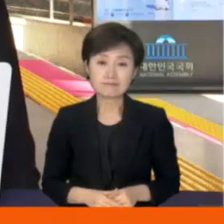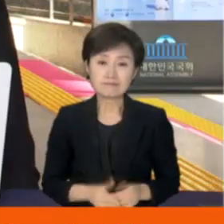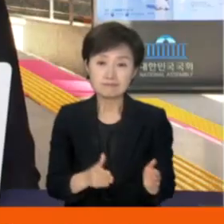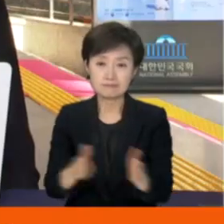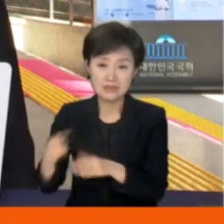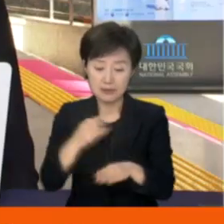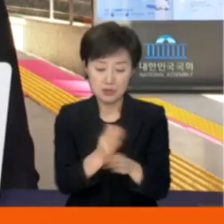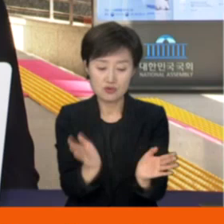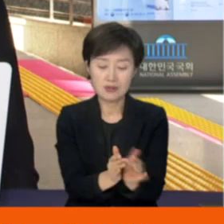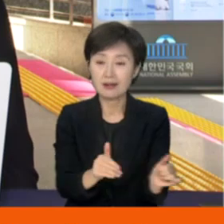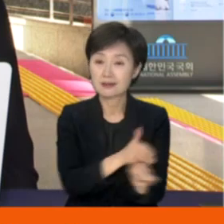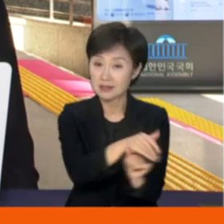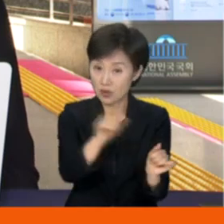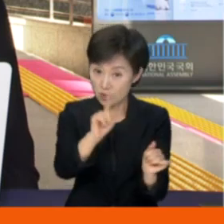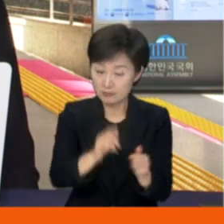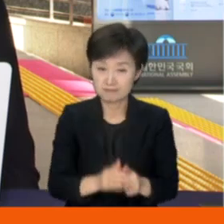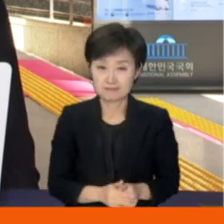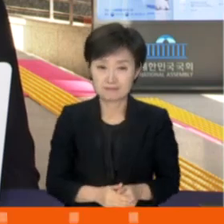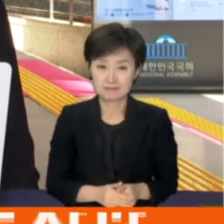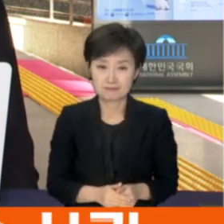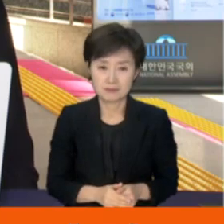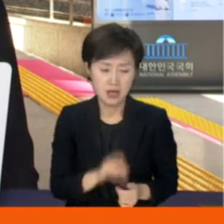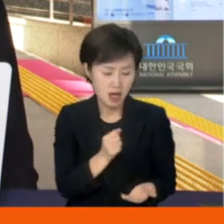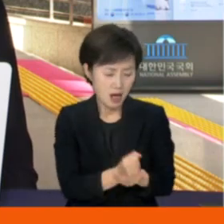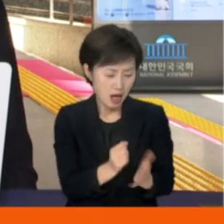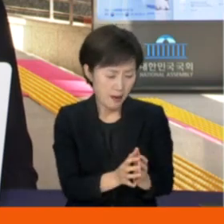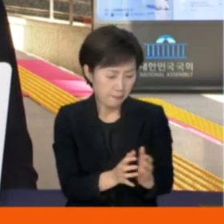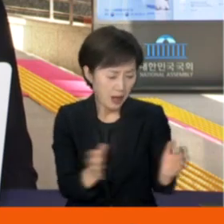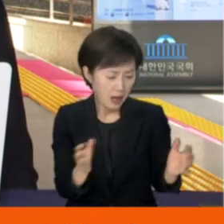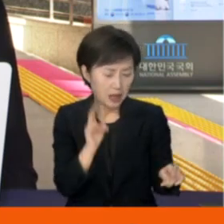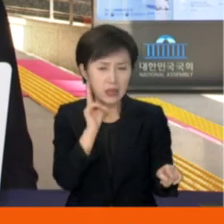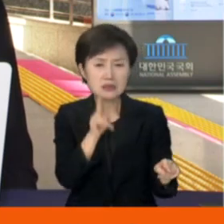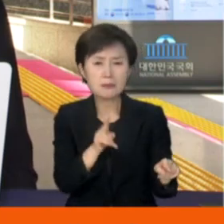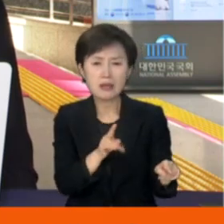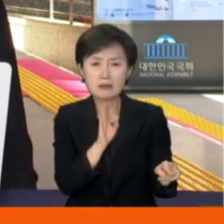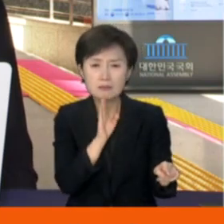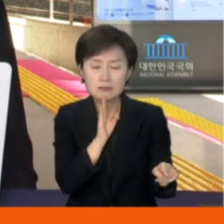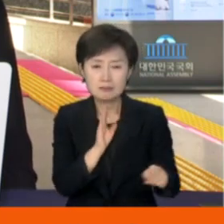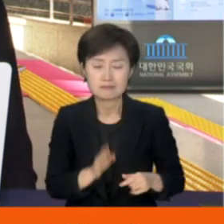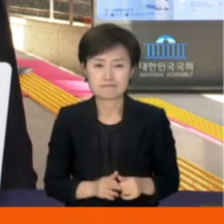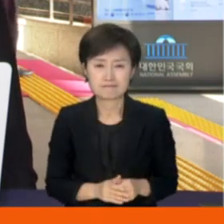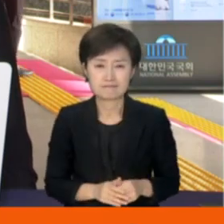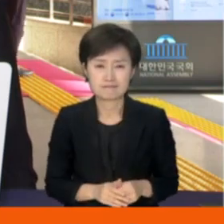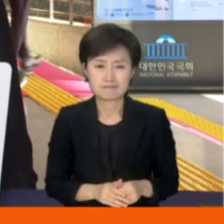네, 민주당 상황도 알아보죠. 이딴 설화로 당내가 시끄럽다고요?